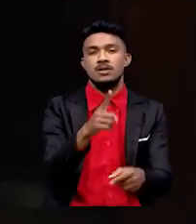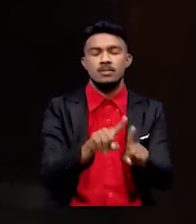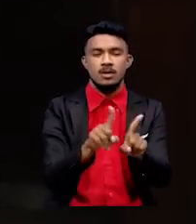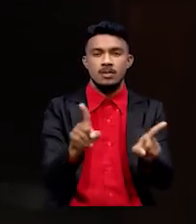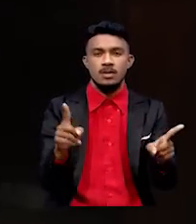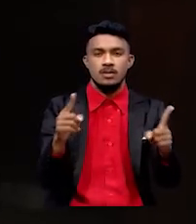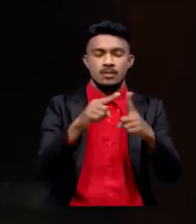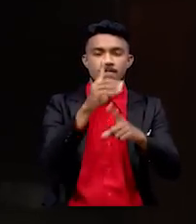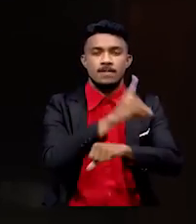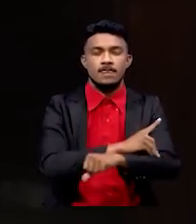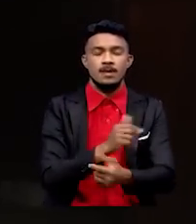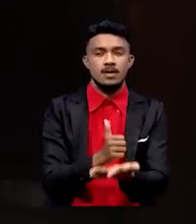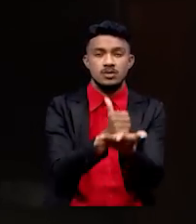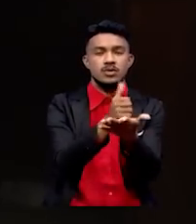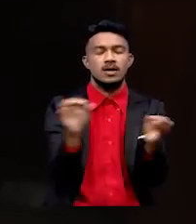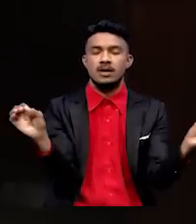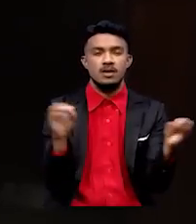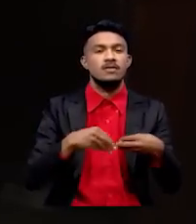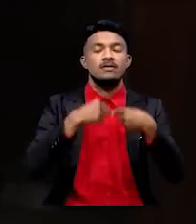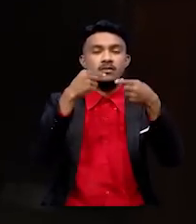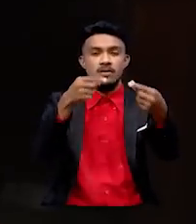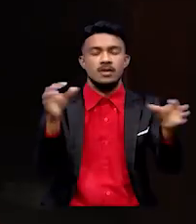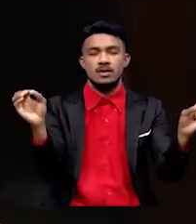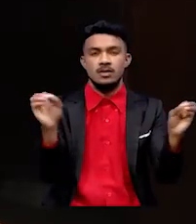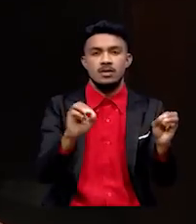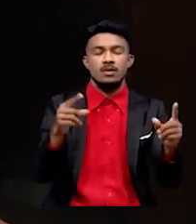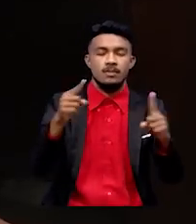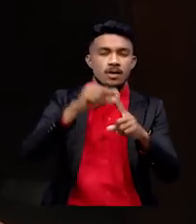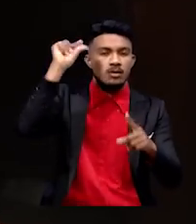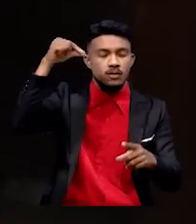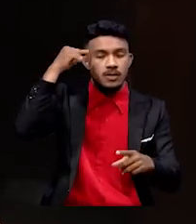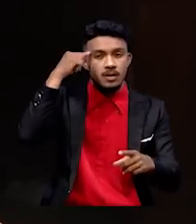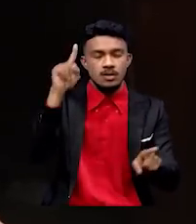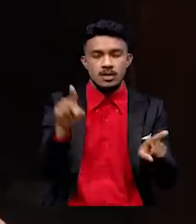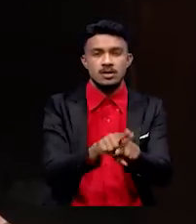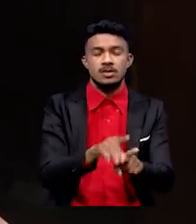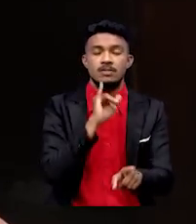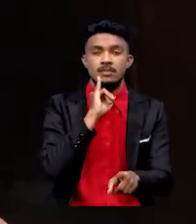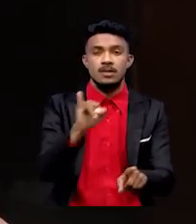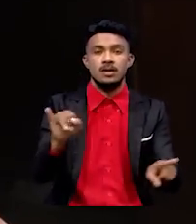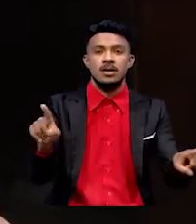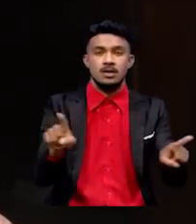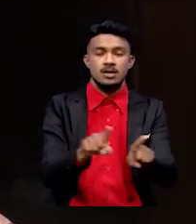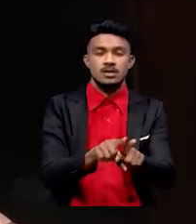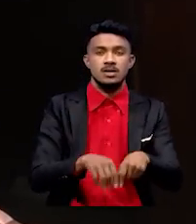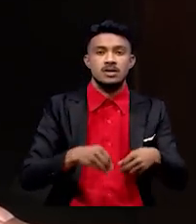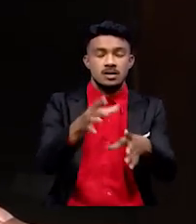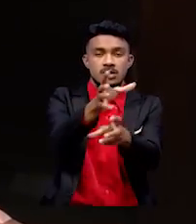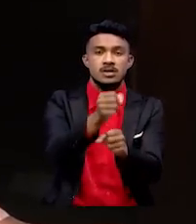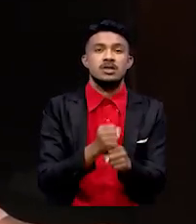apa ini be masih hatu mai lamai parti vale bu gubernurian makanya gubernurian si sesta